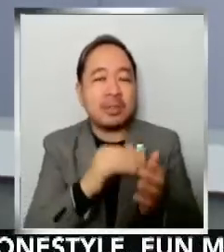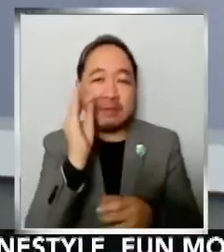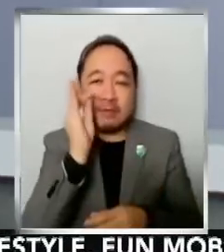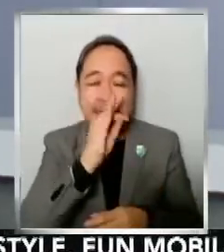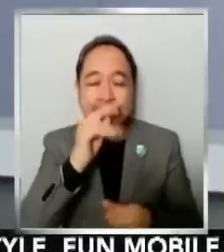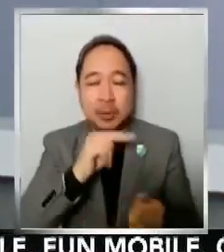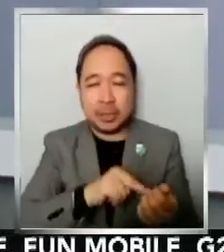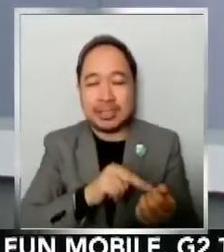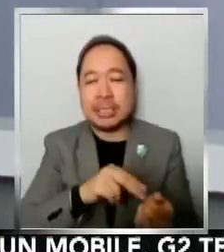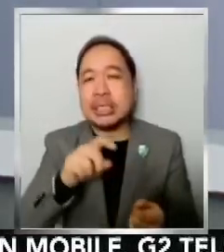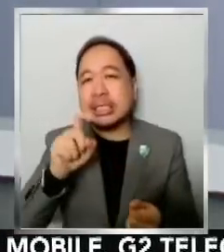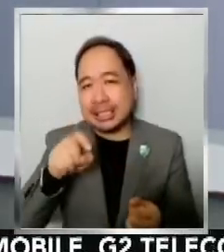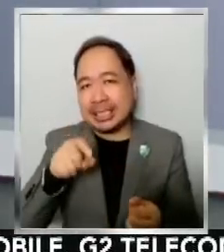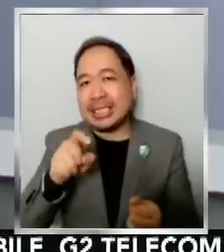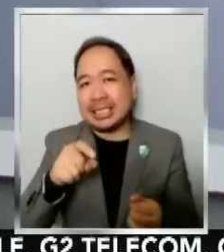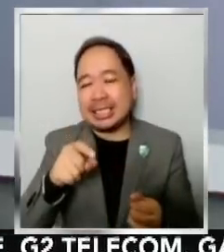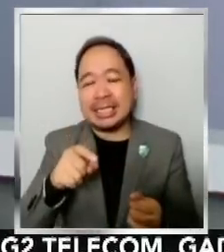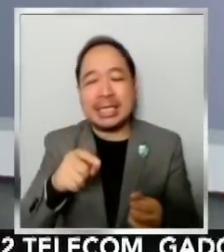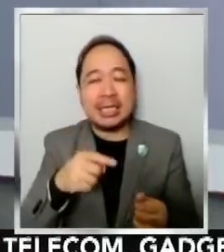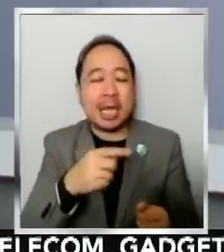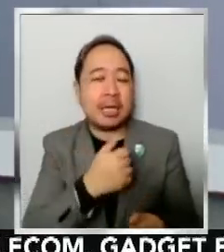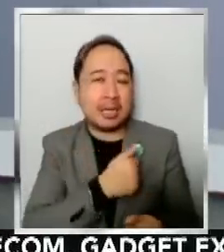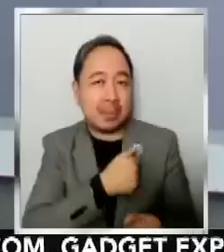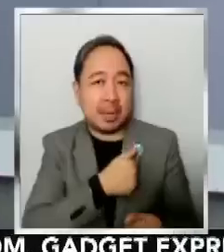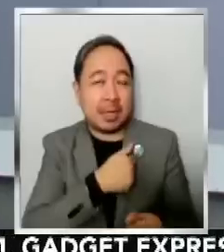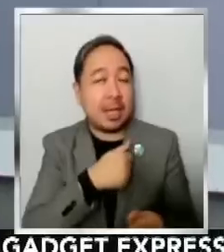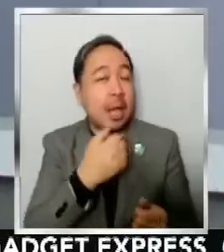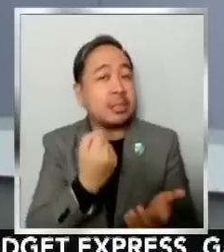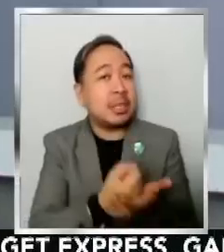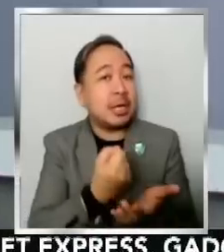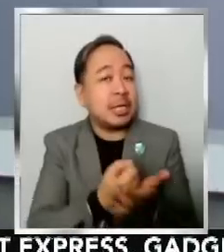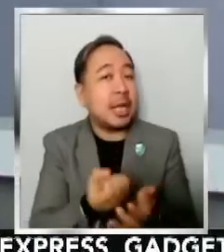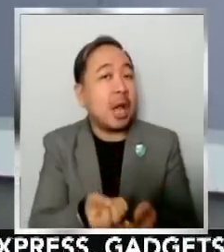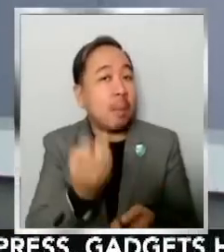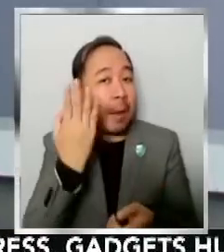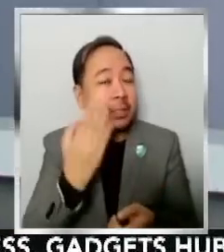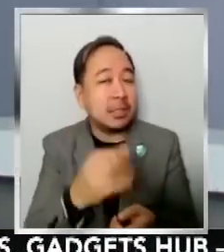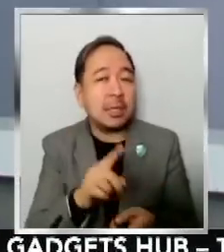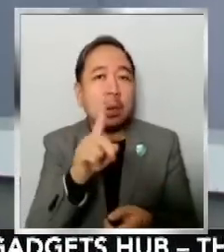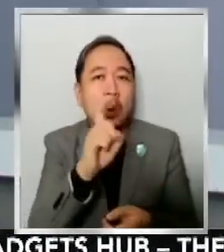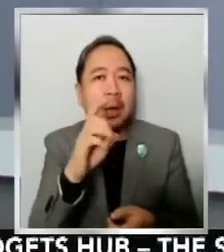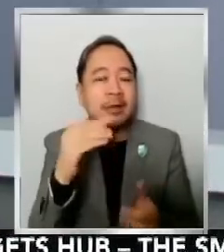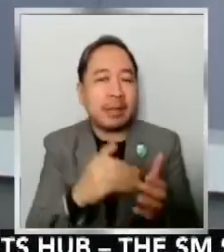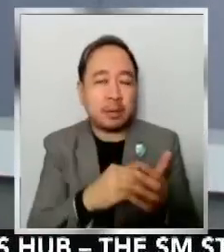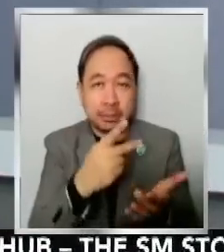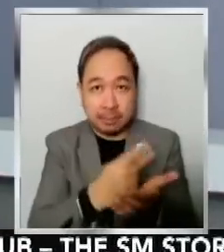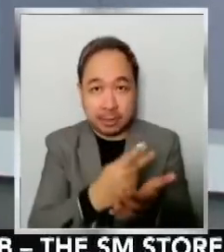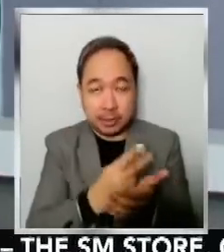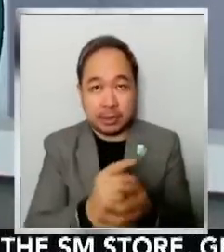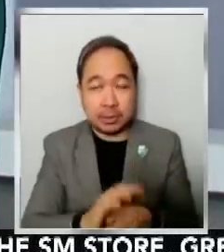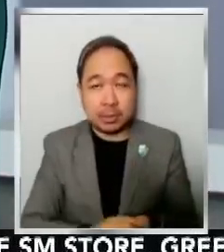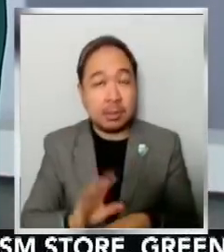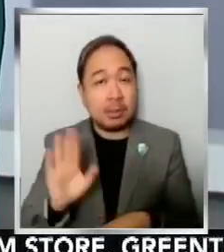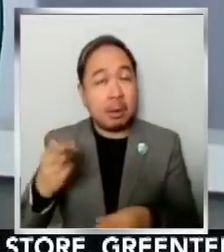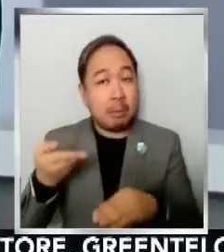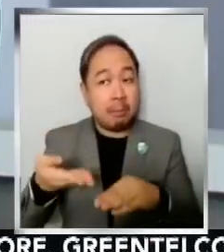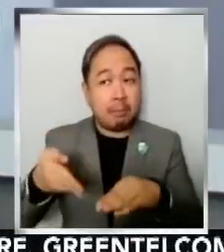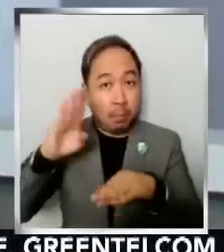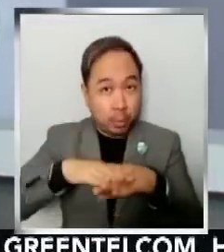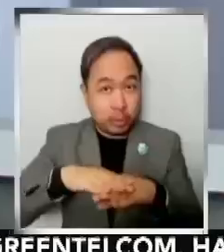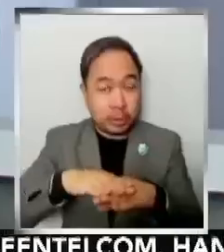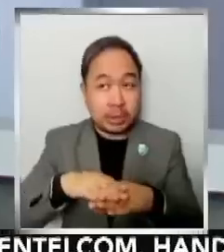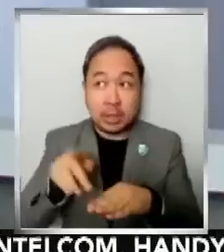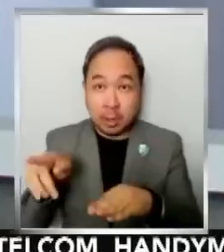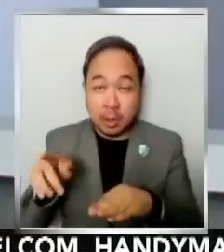Canada na may paunang sahod na aabot sa mahigit 100,000 piso. At ang bonus, pwede raw nilang isama